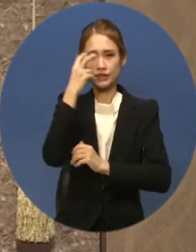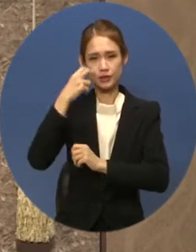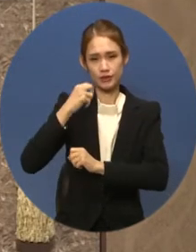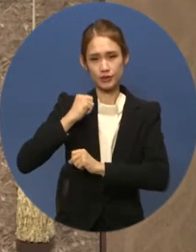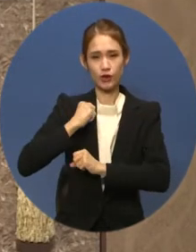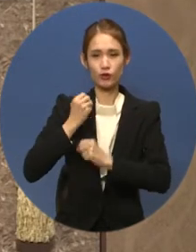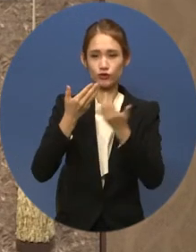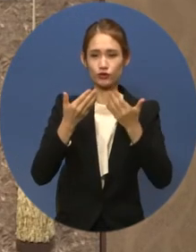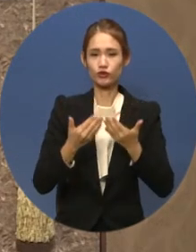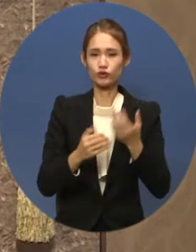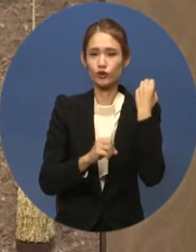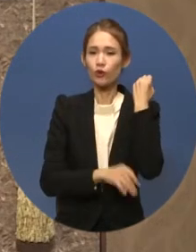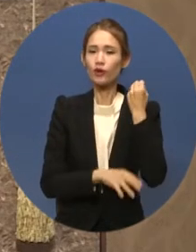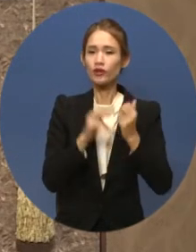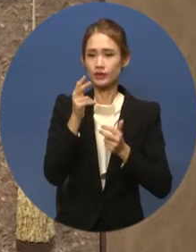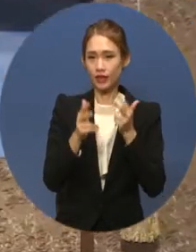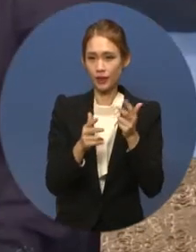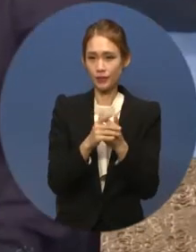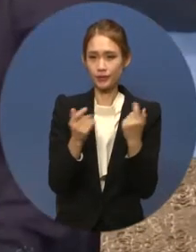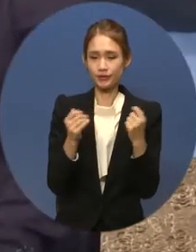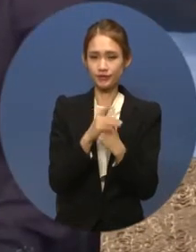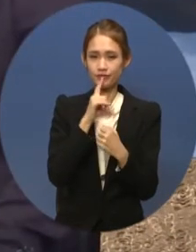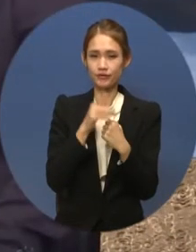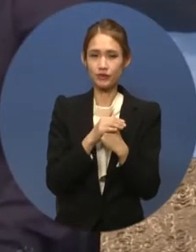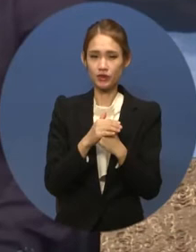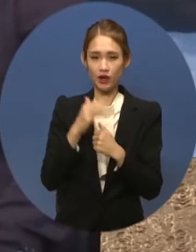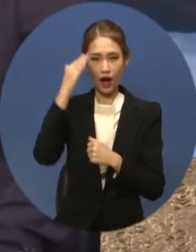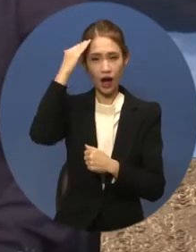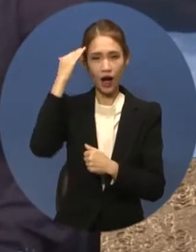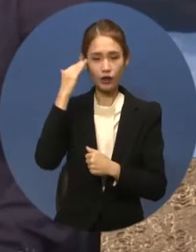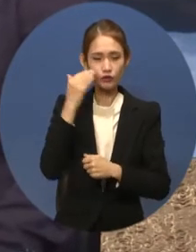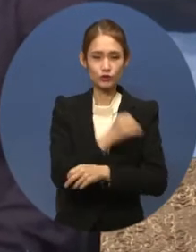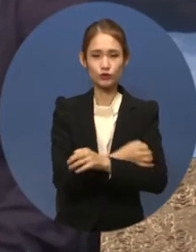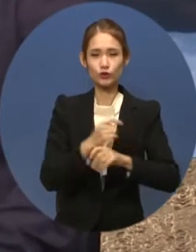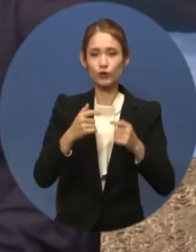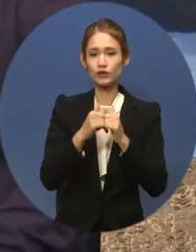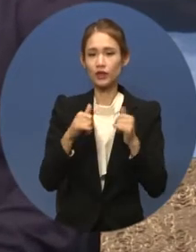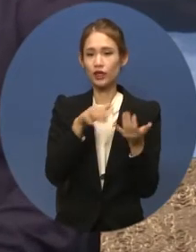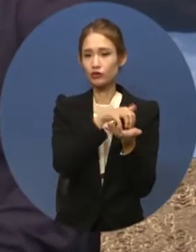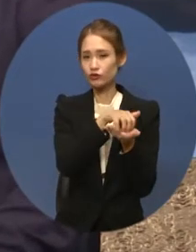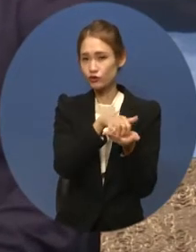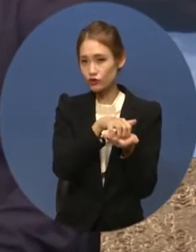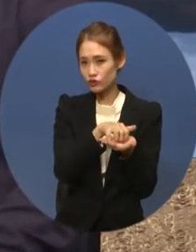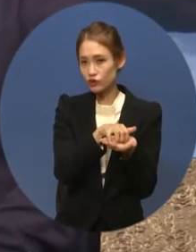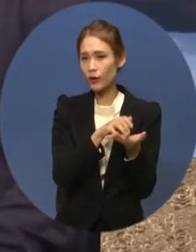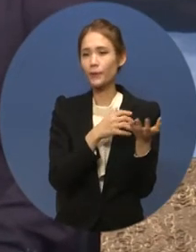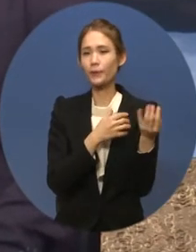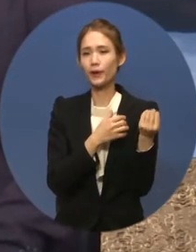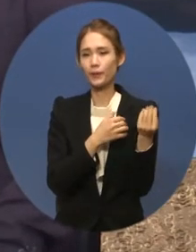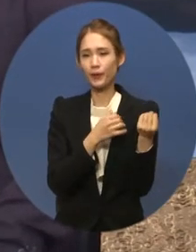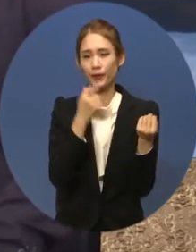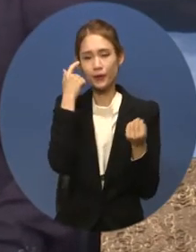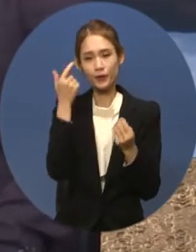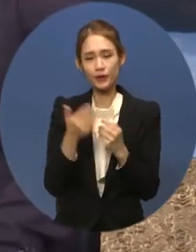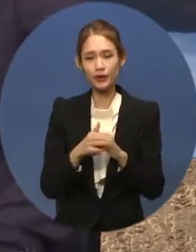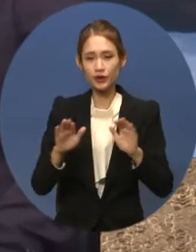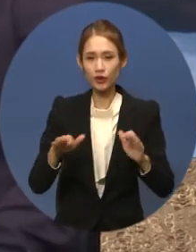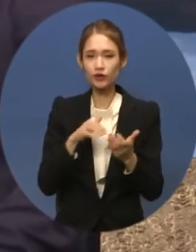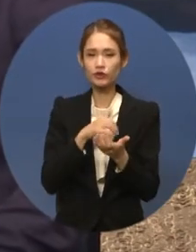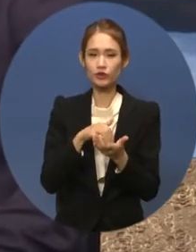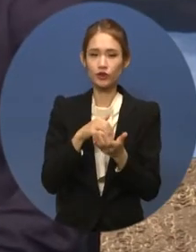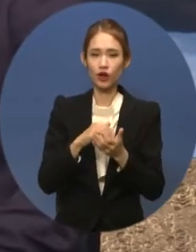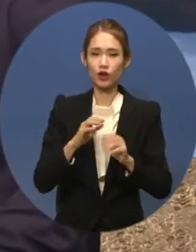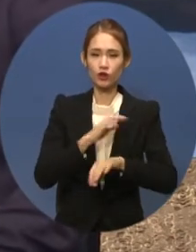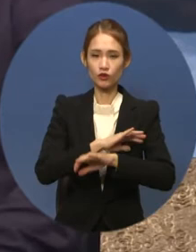이라고도 할 수 있습니다 예 우리나라의 유금 자 분들은 대략 내용으로 한 병 명 정도 되나요 현재 저희가